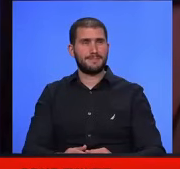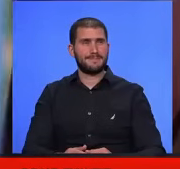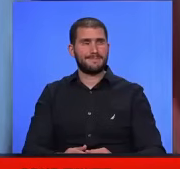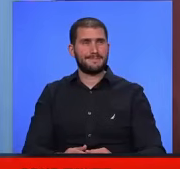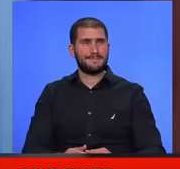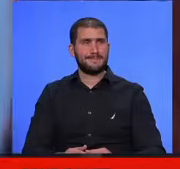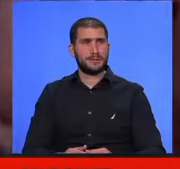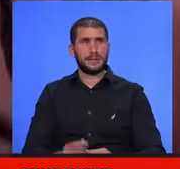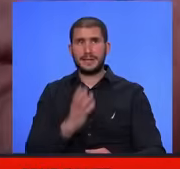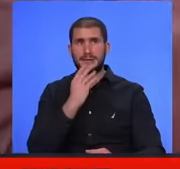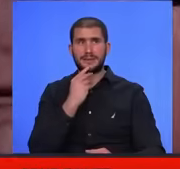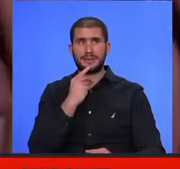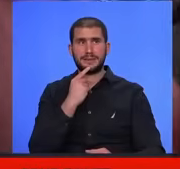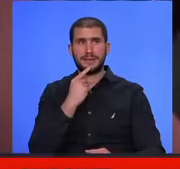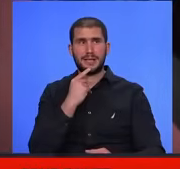ישראל בום.